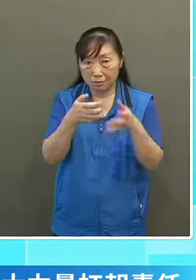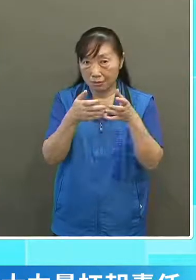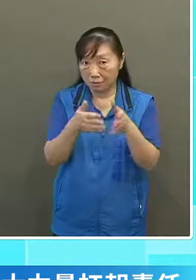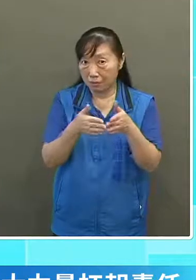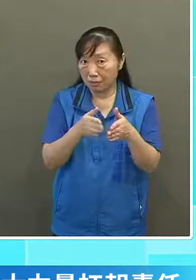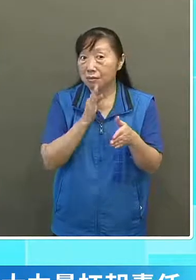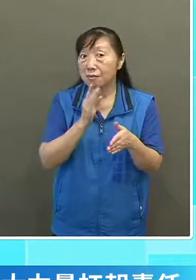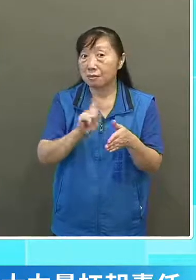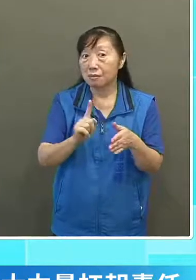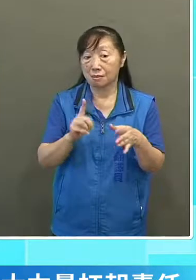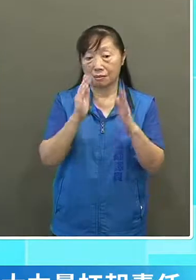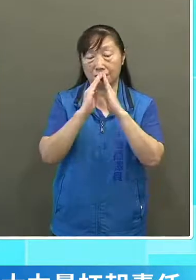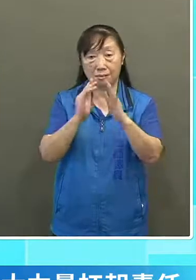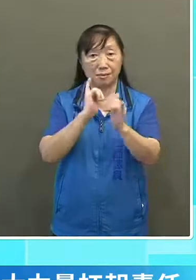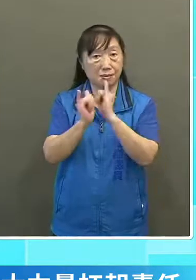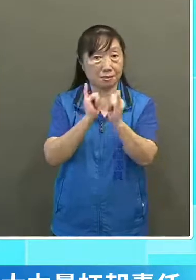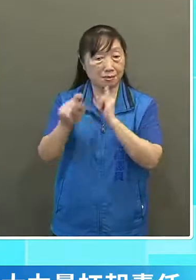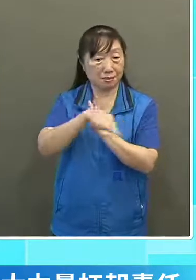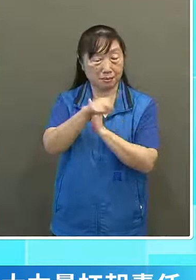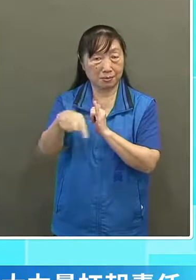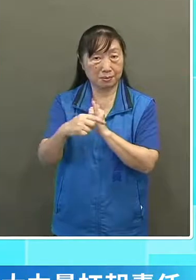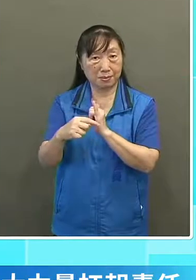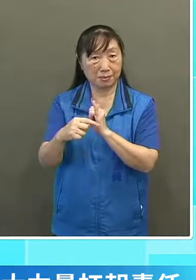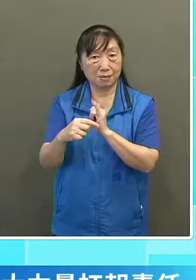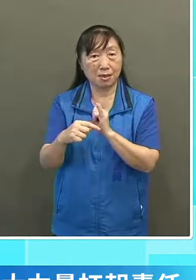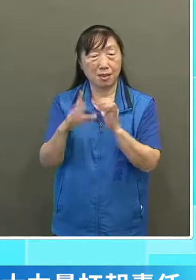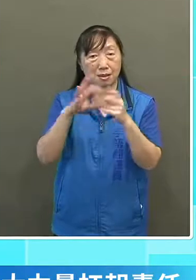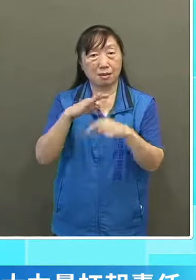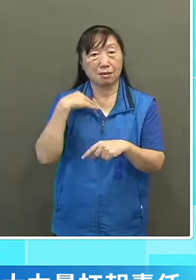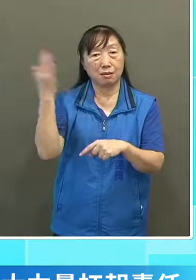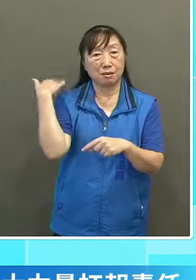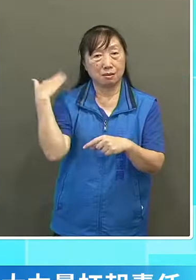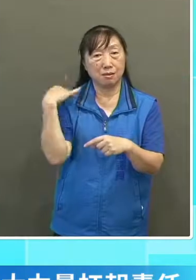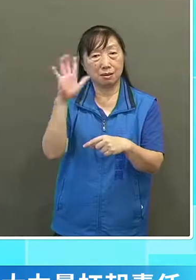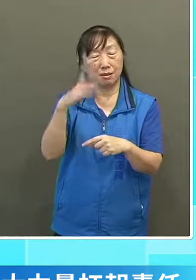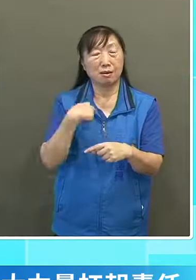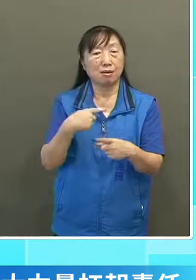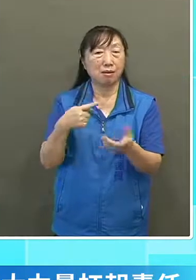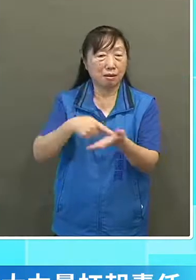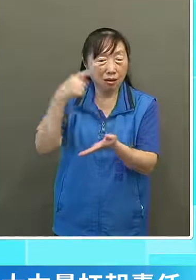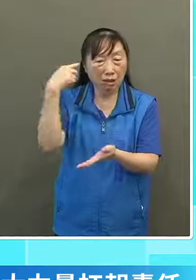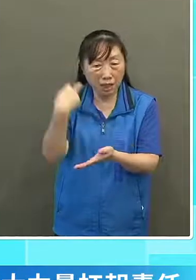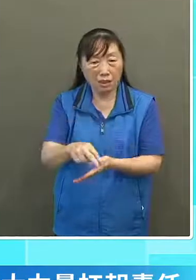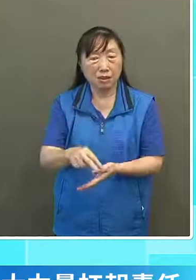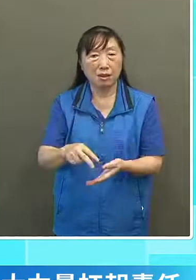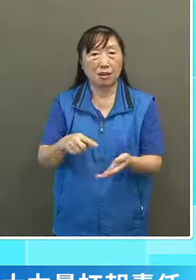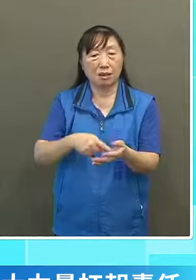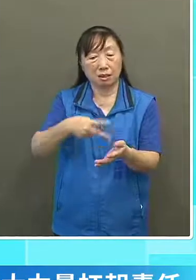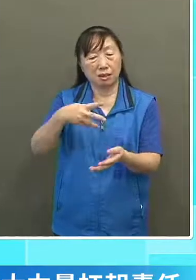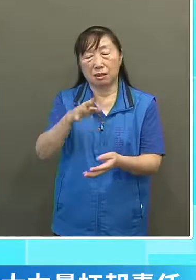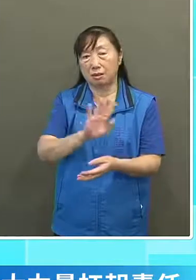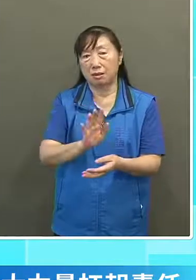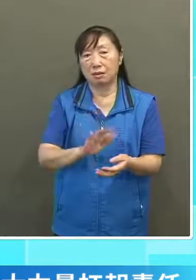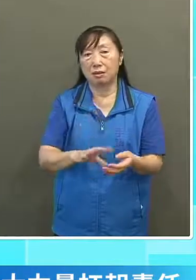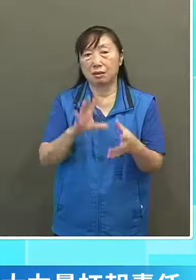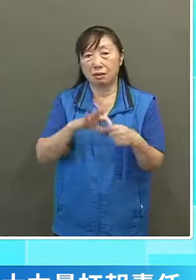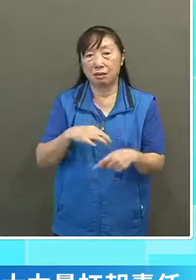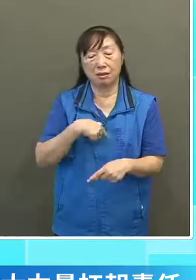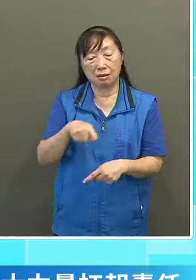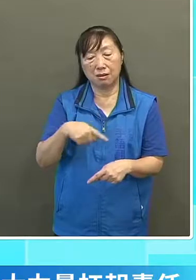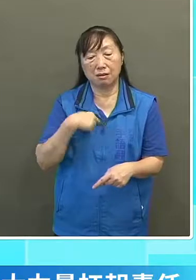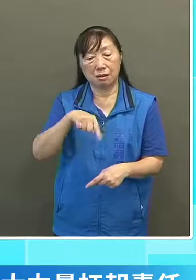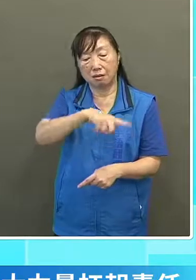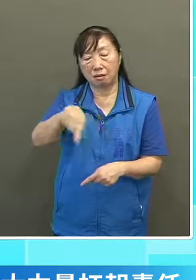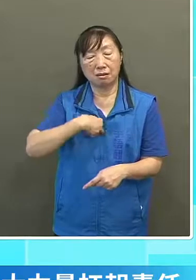们的市民朋友们，他们已经经过了一次的疫情的冲击，又再来一次，其实我们经不起这样一个蹂